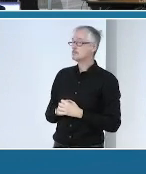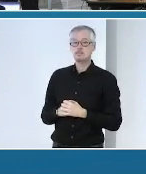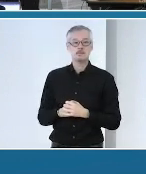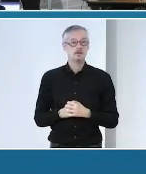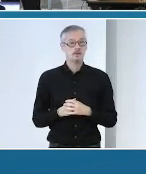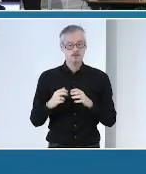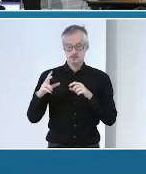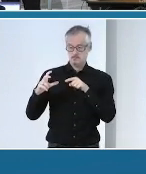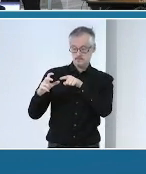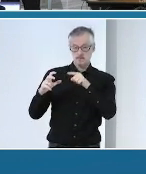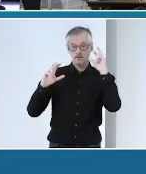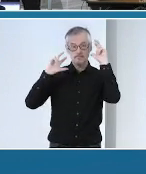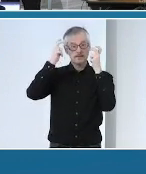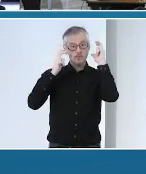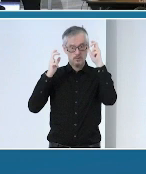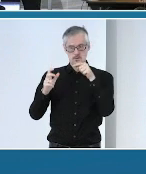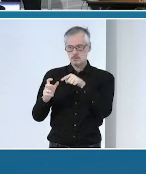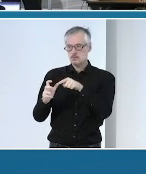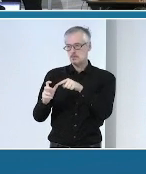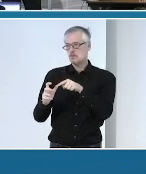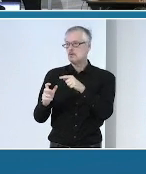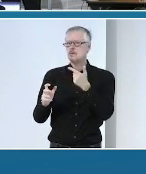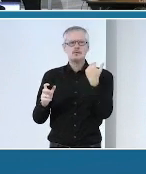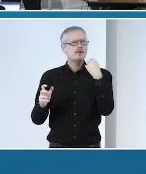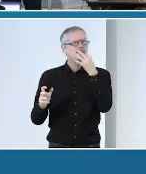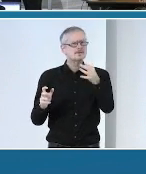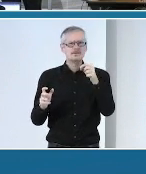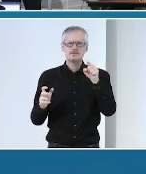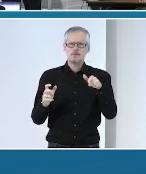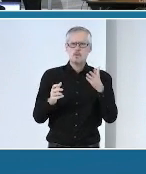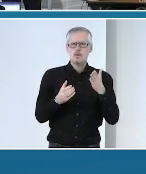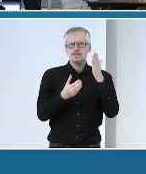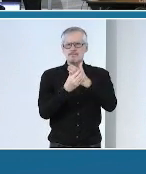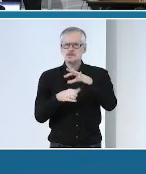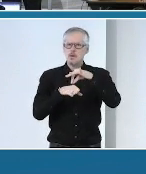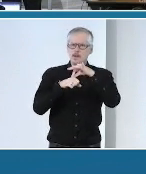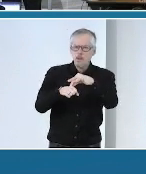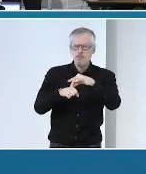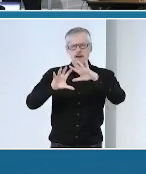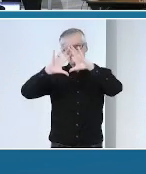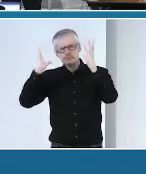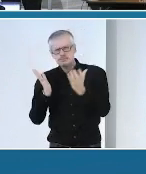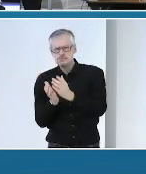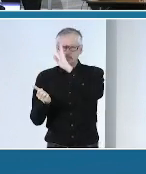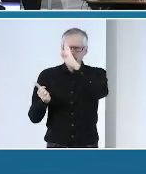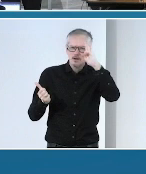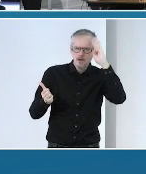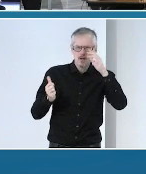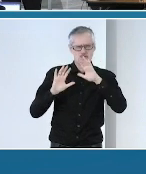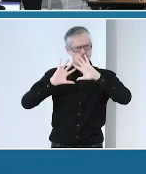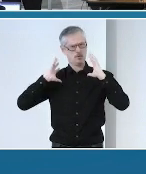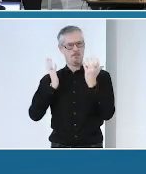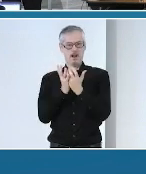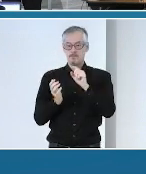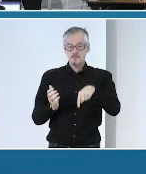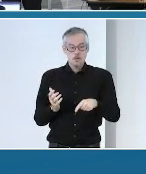exige une globalité, enfin, entre autres pour ça, exige une globalité de l'accompagnement, pas